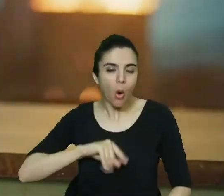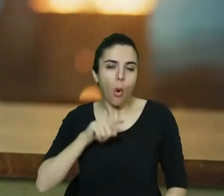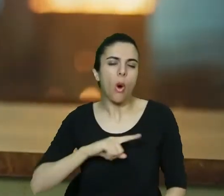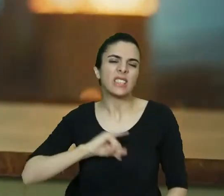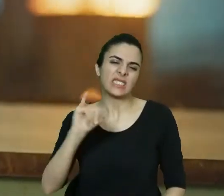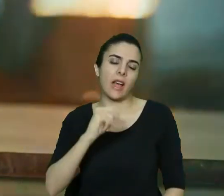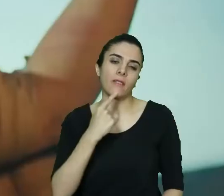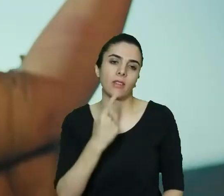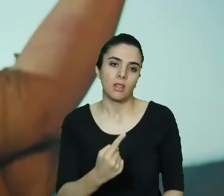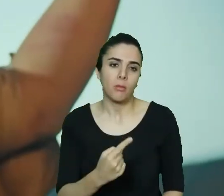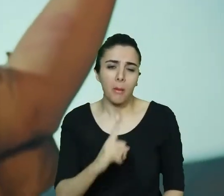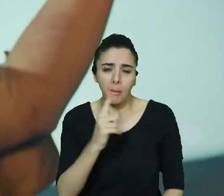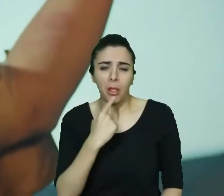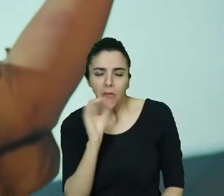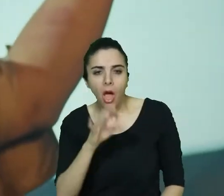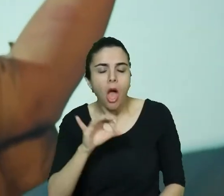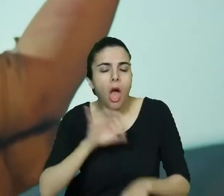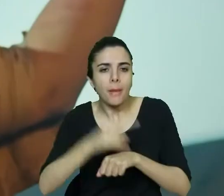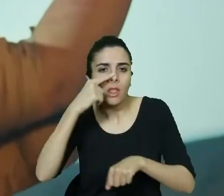de attığım zokayı yuttunuz.